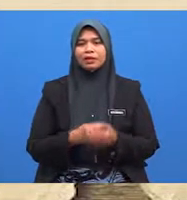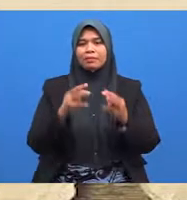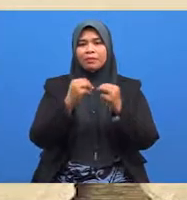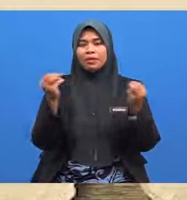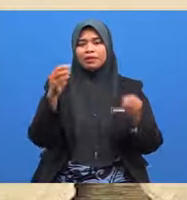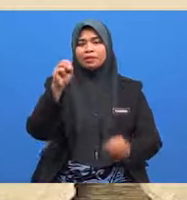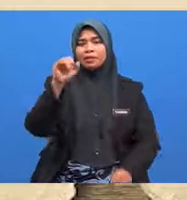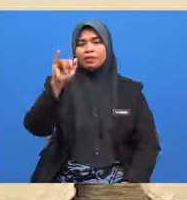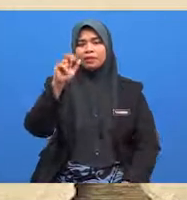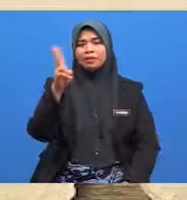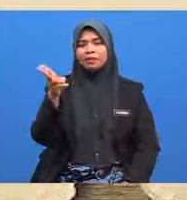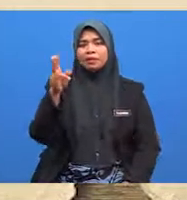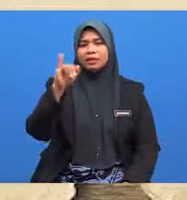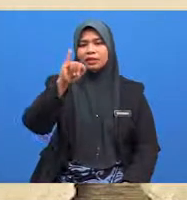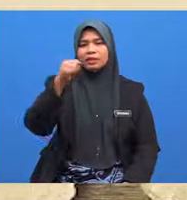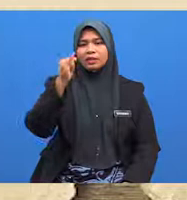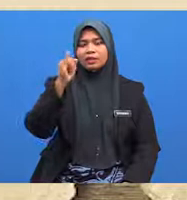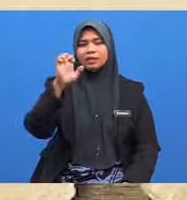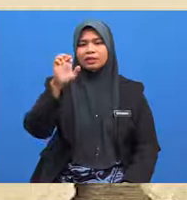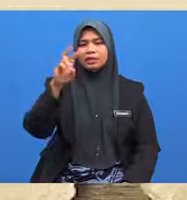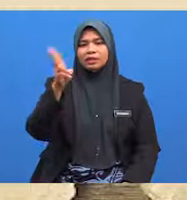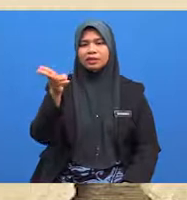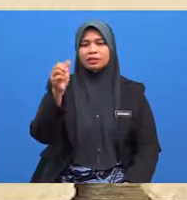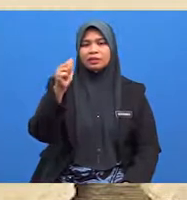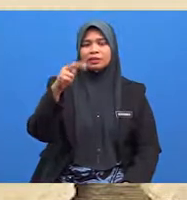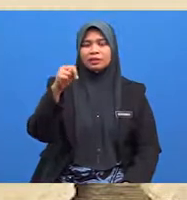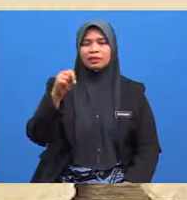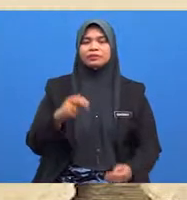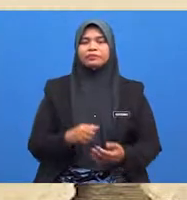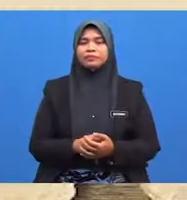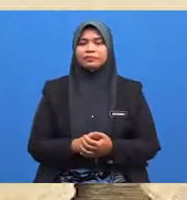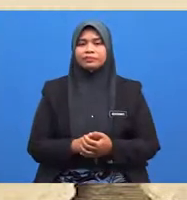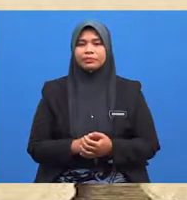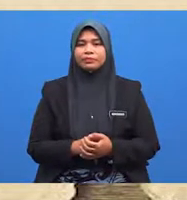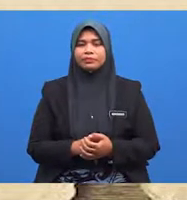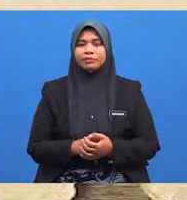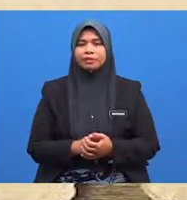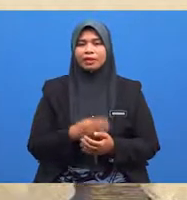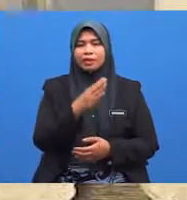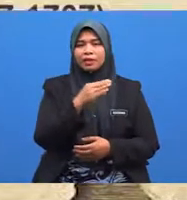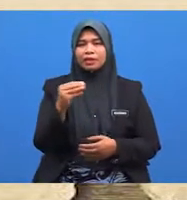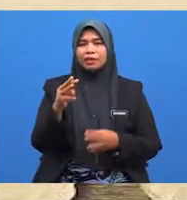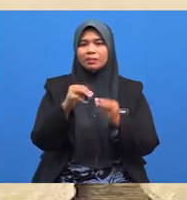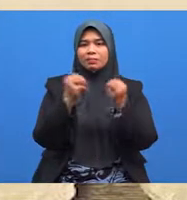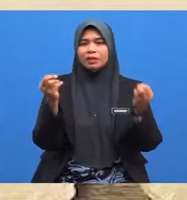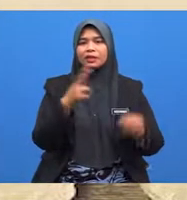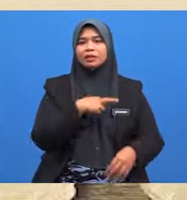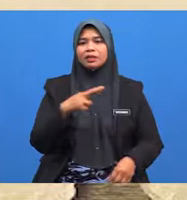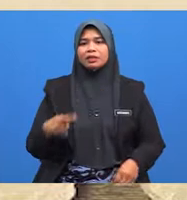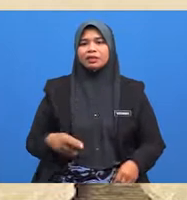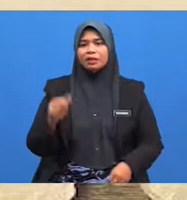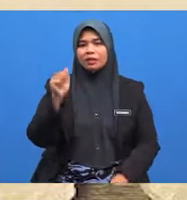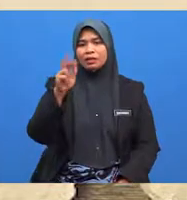Shah Jahan 1627 sehingga 1657 dan Maharaja